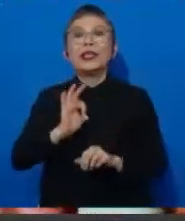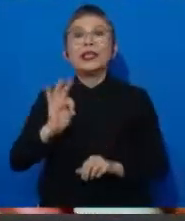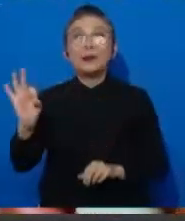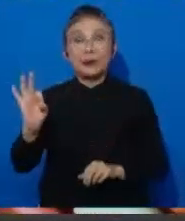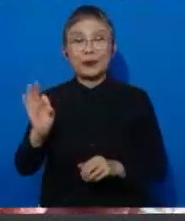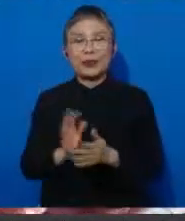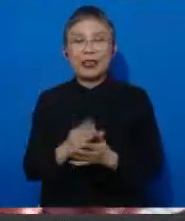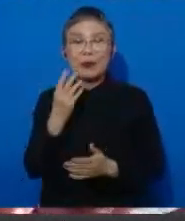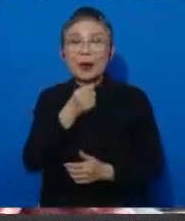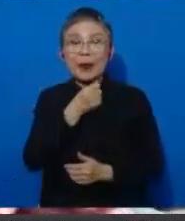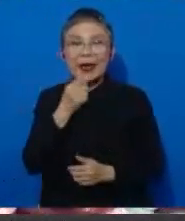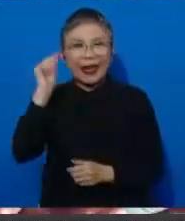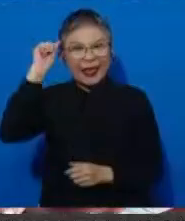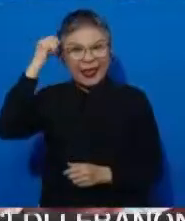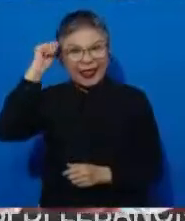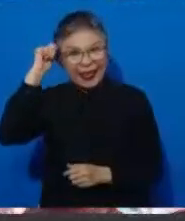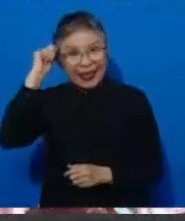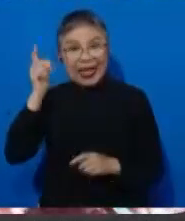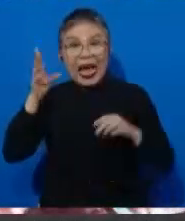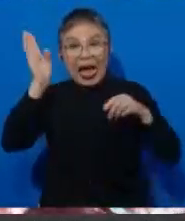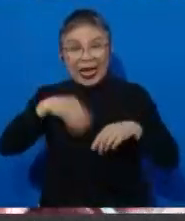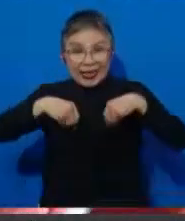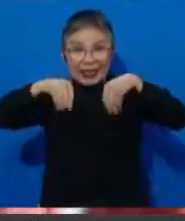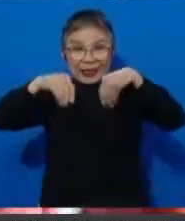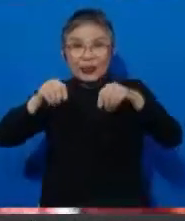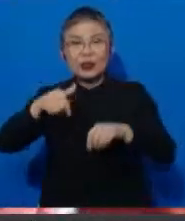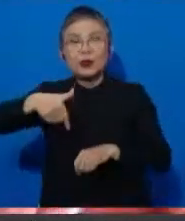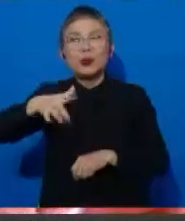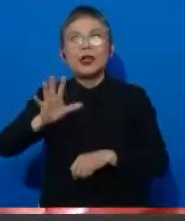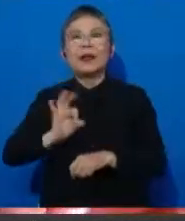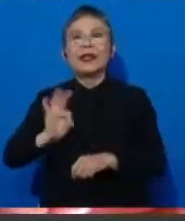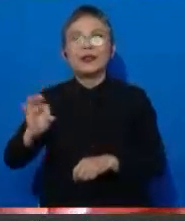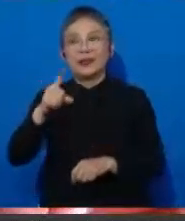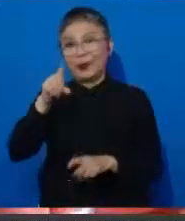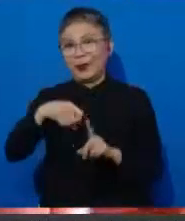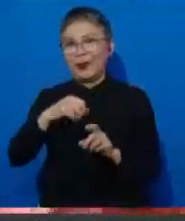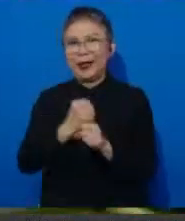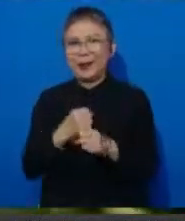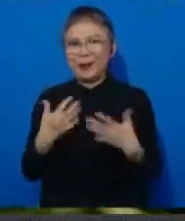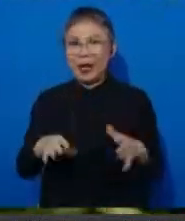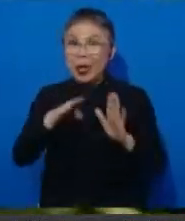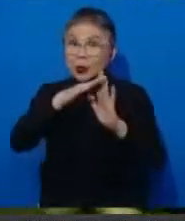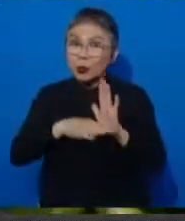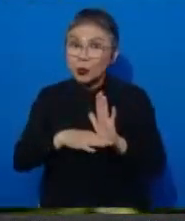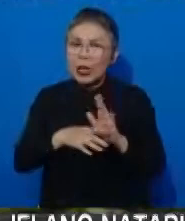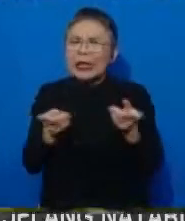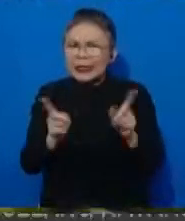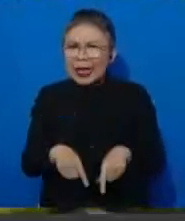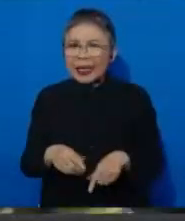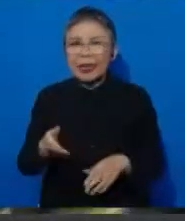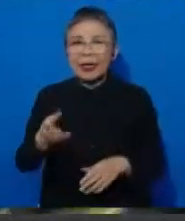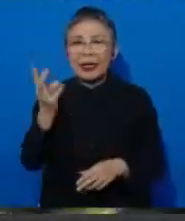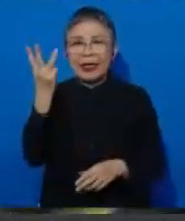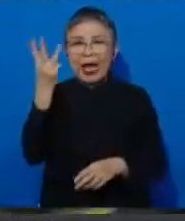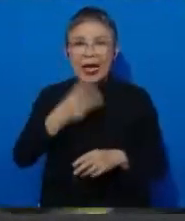sedangkan cabai merah keriting dari harga Rp100.000 kini menjadi Rp70.000 per kilogramnya. Penurunan harga ini sudah terjadi sejak